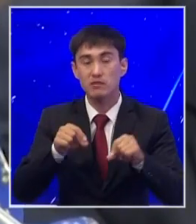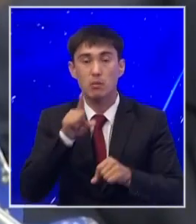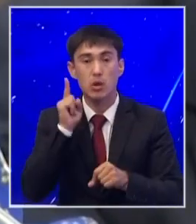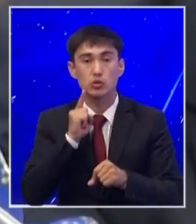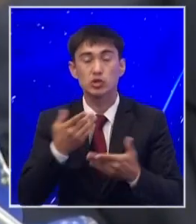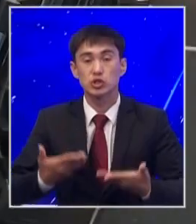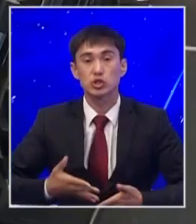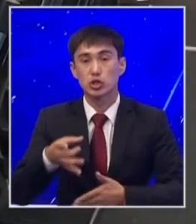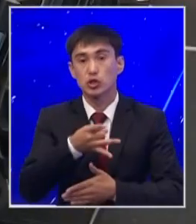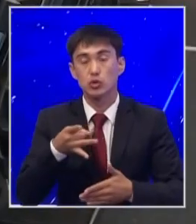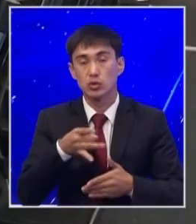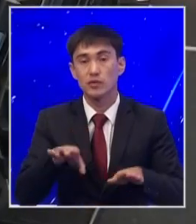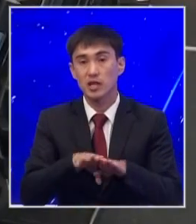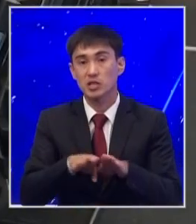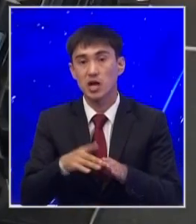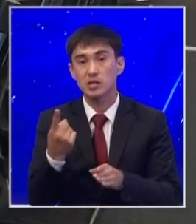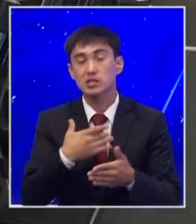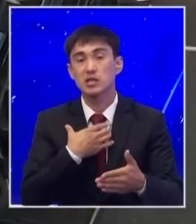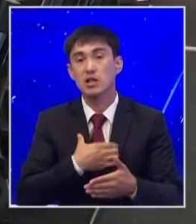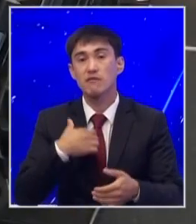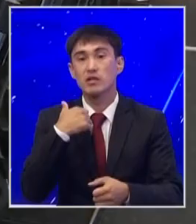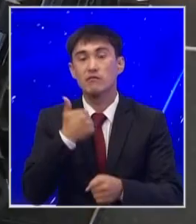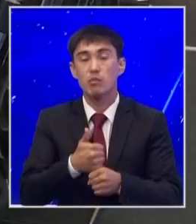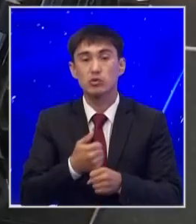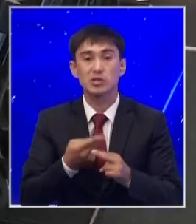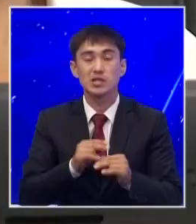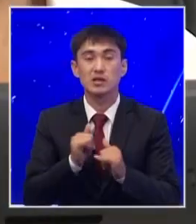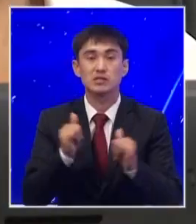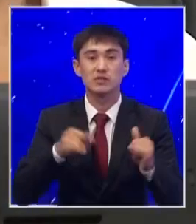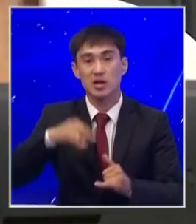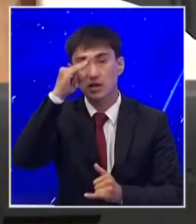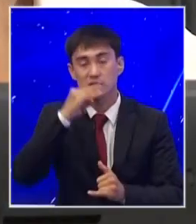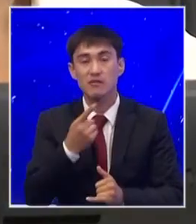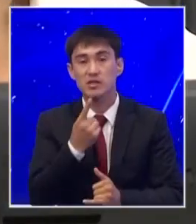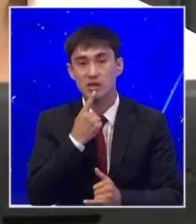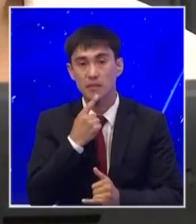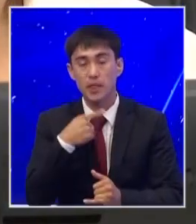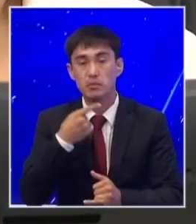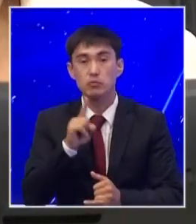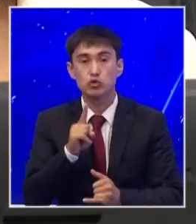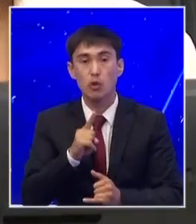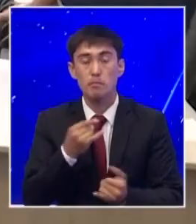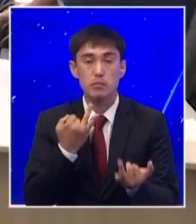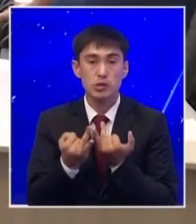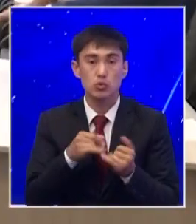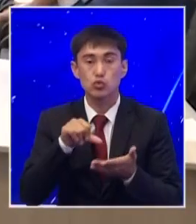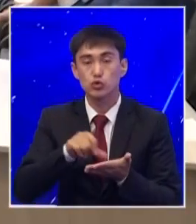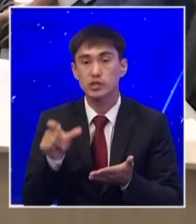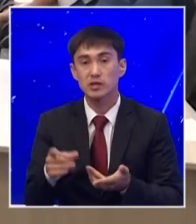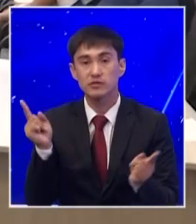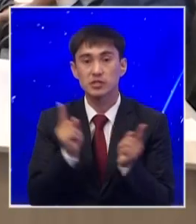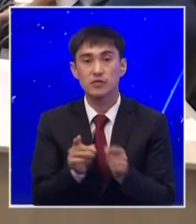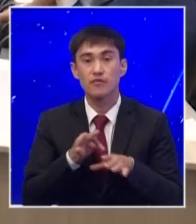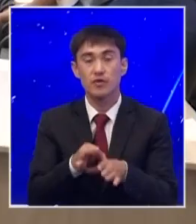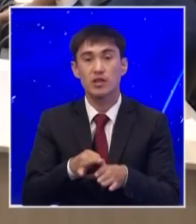молодежи и жителей региона, а также один из актуальных вопросов – это развитие казахского языка. Стоит отметить, что беседа с участниками встречи